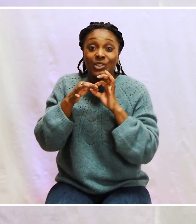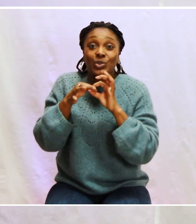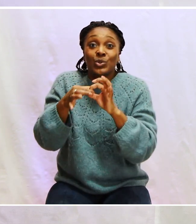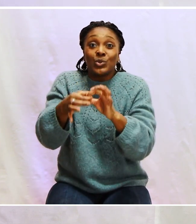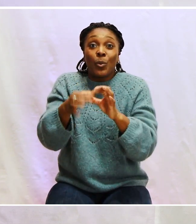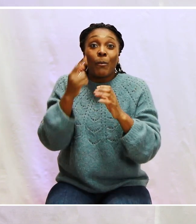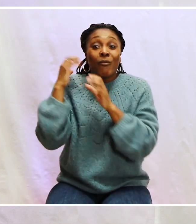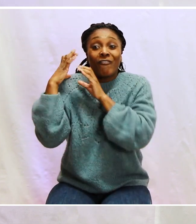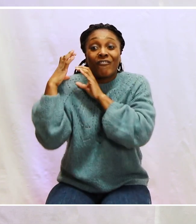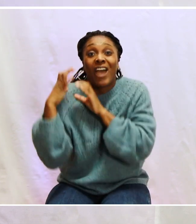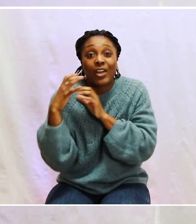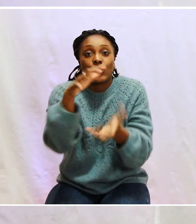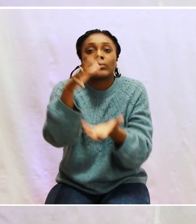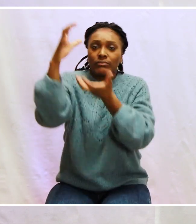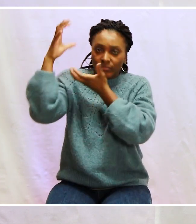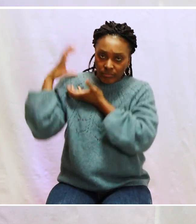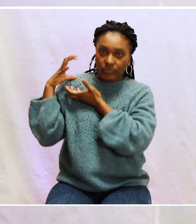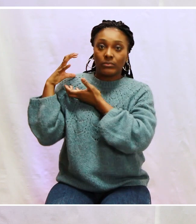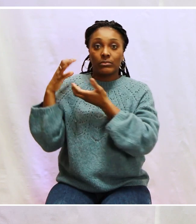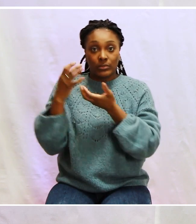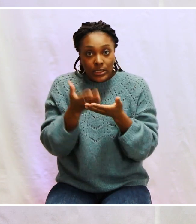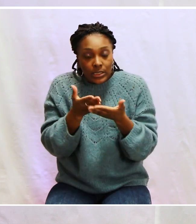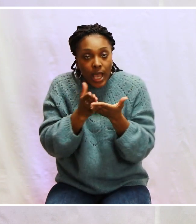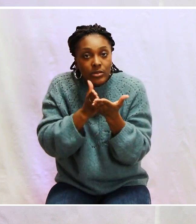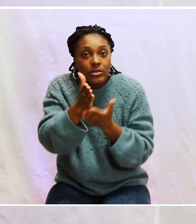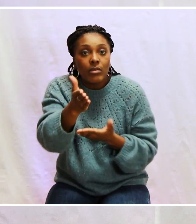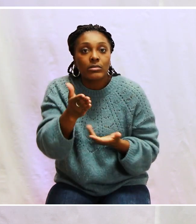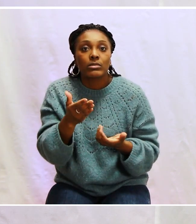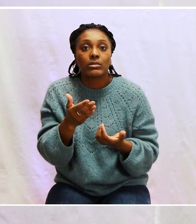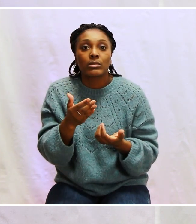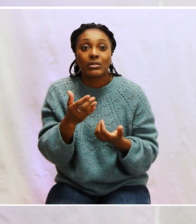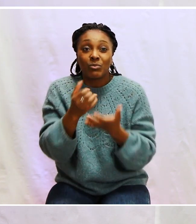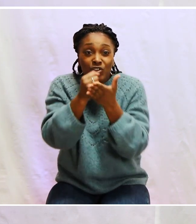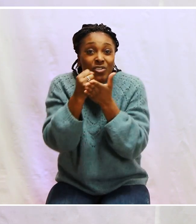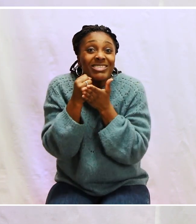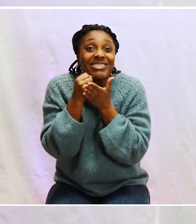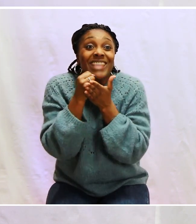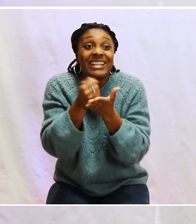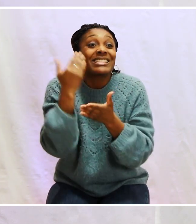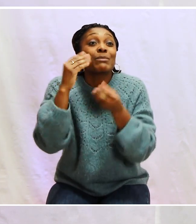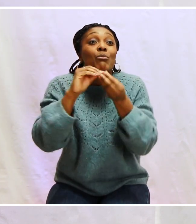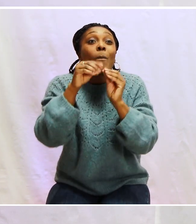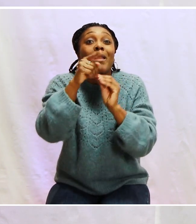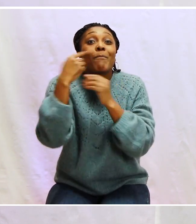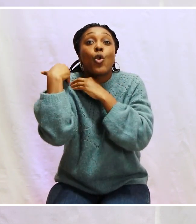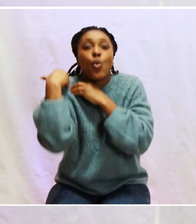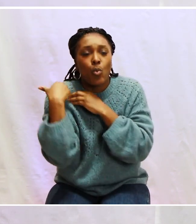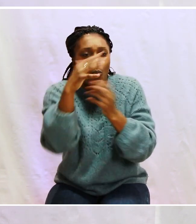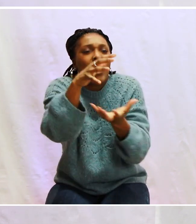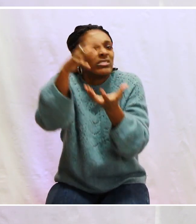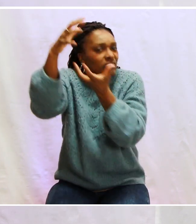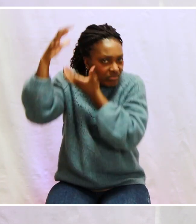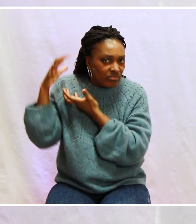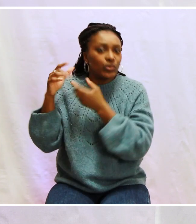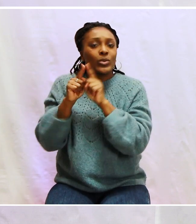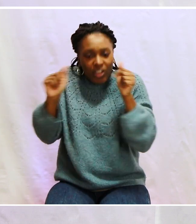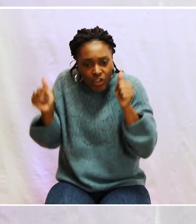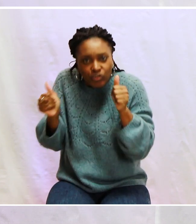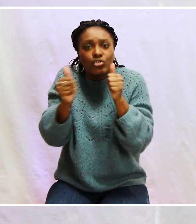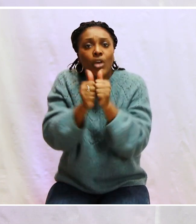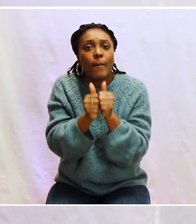le fardeau de l'autre. C'est ça, la vraie communion. C'est-à-dire, je suis porté vers l'autre. Je suis pas dans un égoïsme. Je